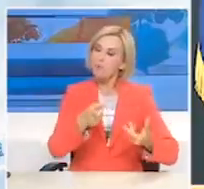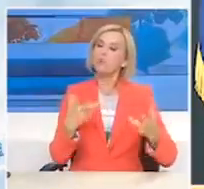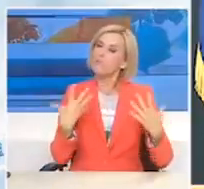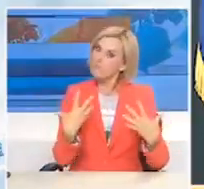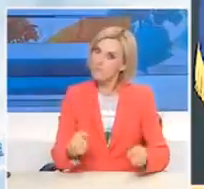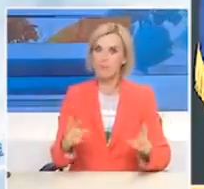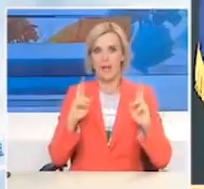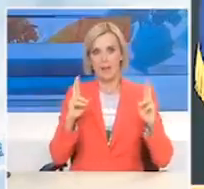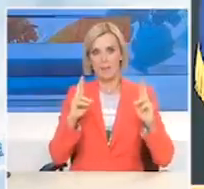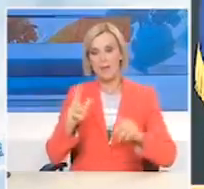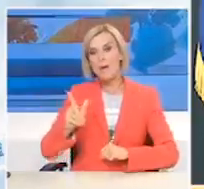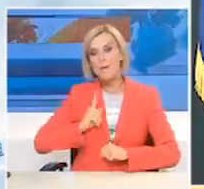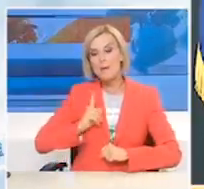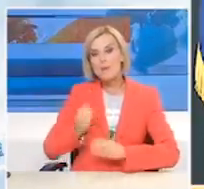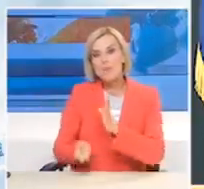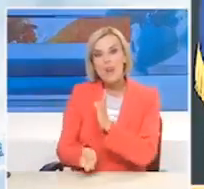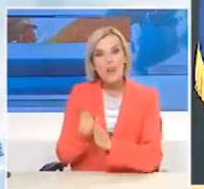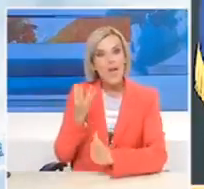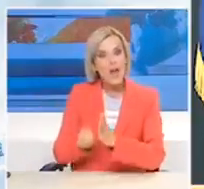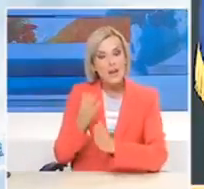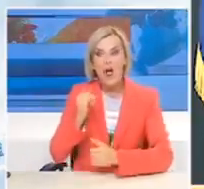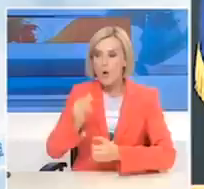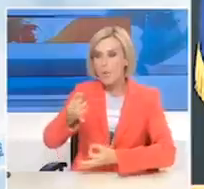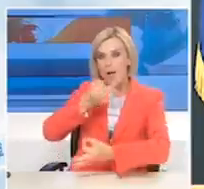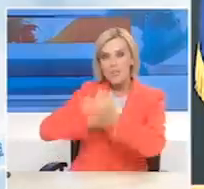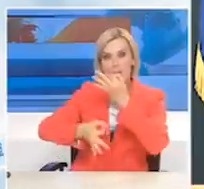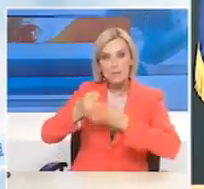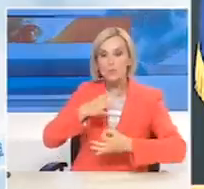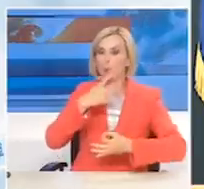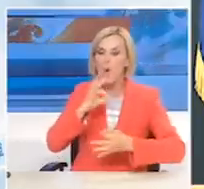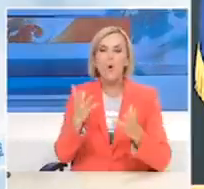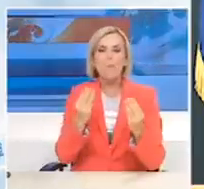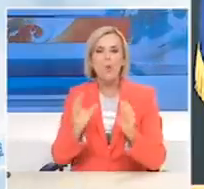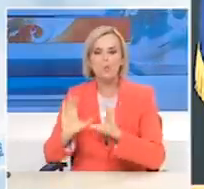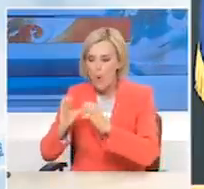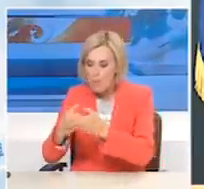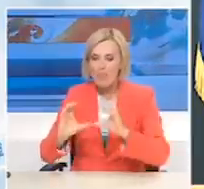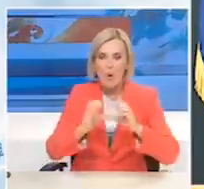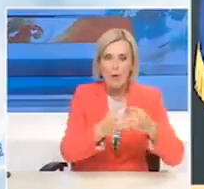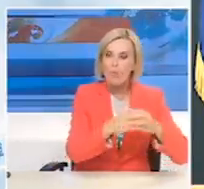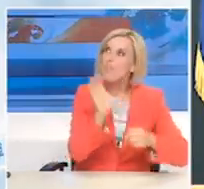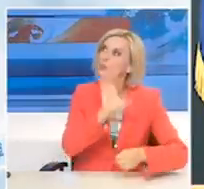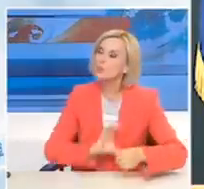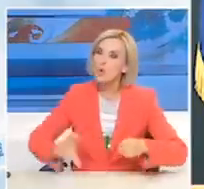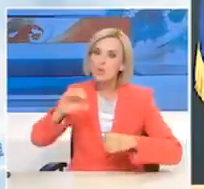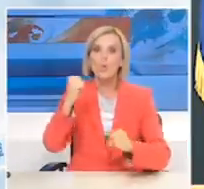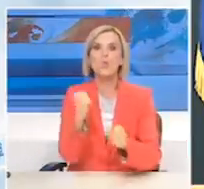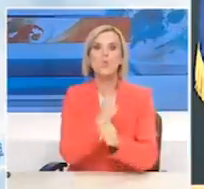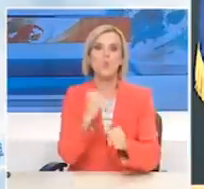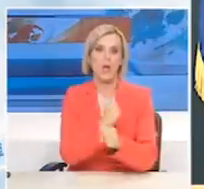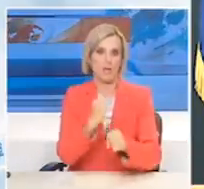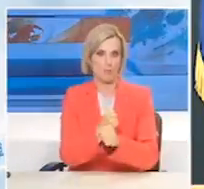αισιόδοξα. Αναμένουμε περισσότερα νέα από προσπάθειες που εξετάζουν τη χρήση τέτοιων σκευασμάτων σε εξωτερικούς ασθενείς.